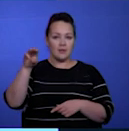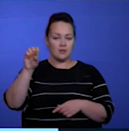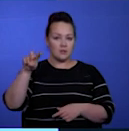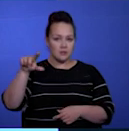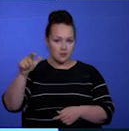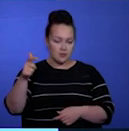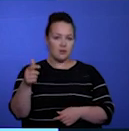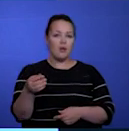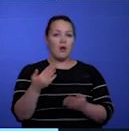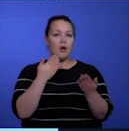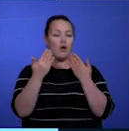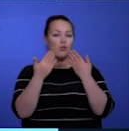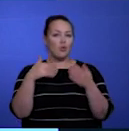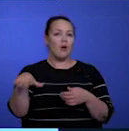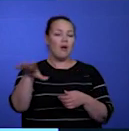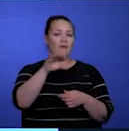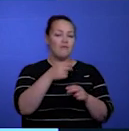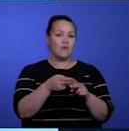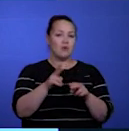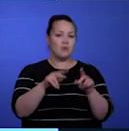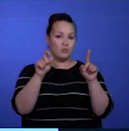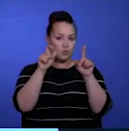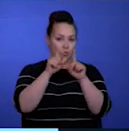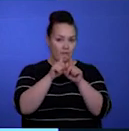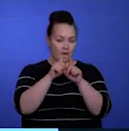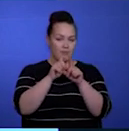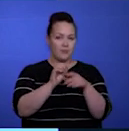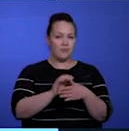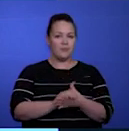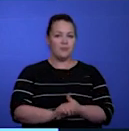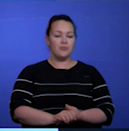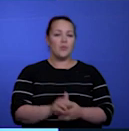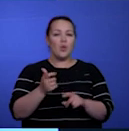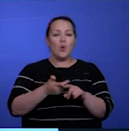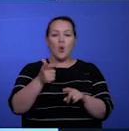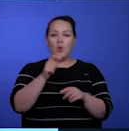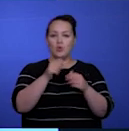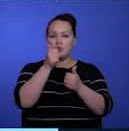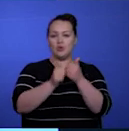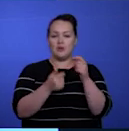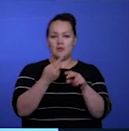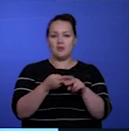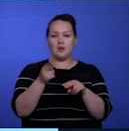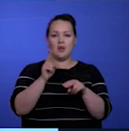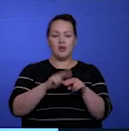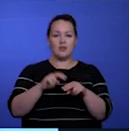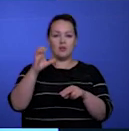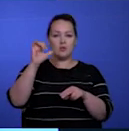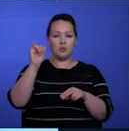относится ко всем этим словам и очень часто этот суффикс